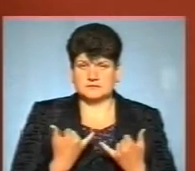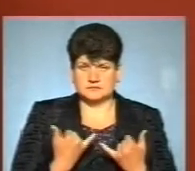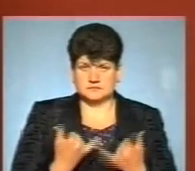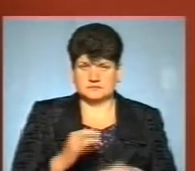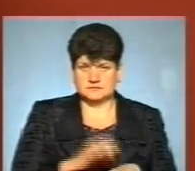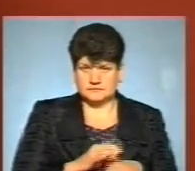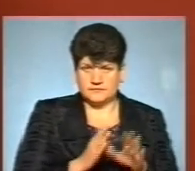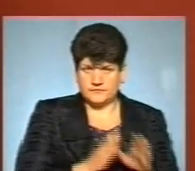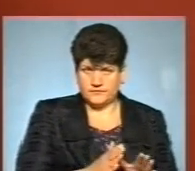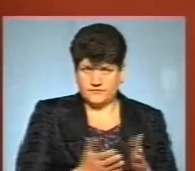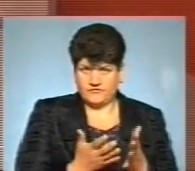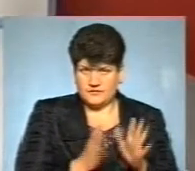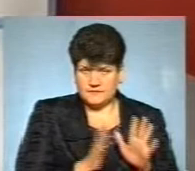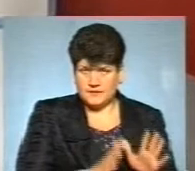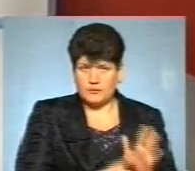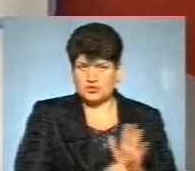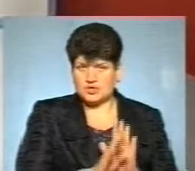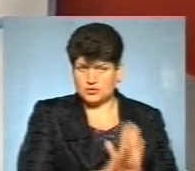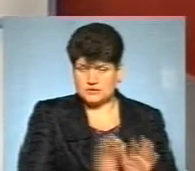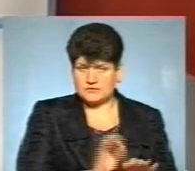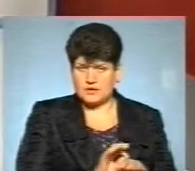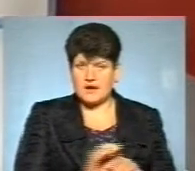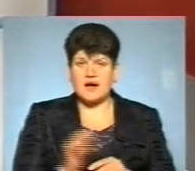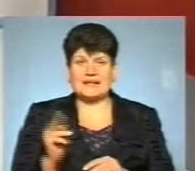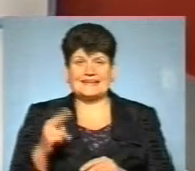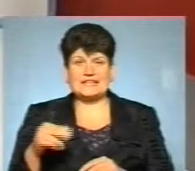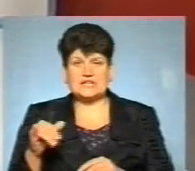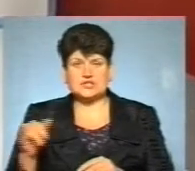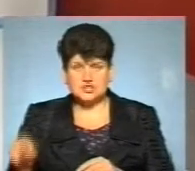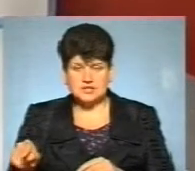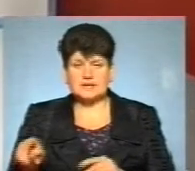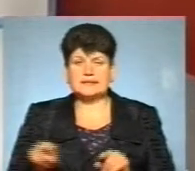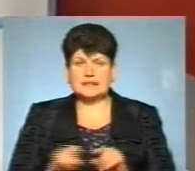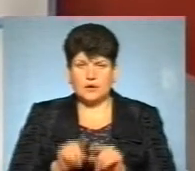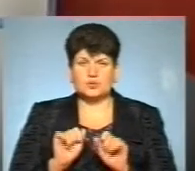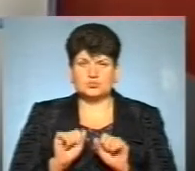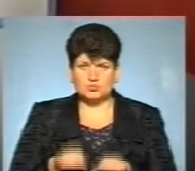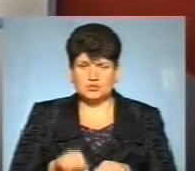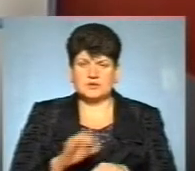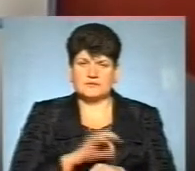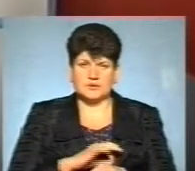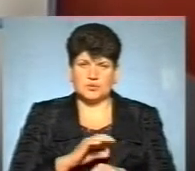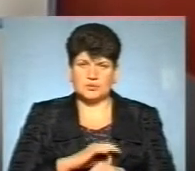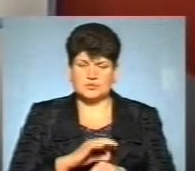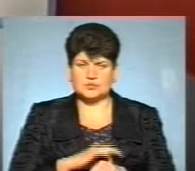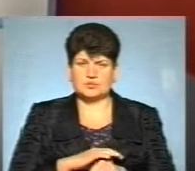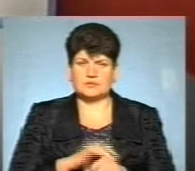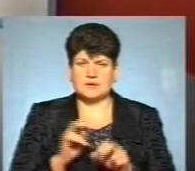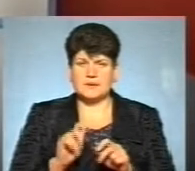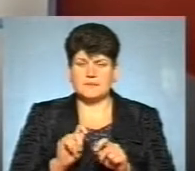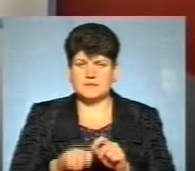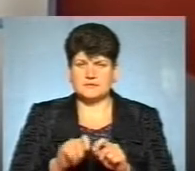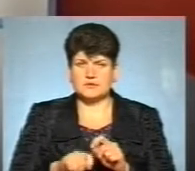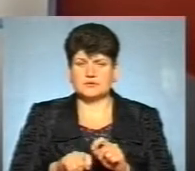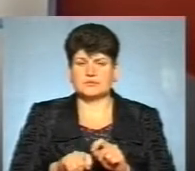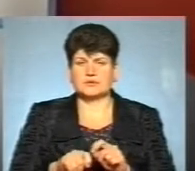і початків захворювання. Імуноглобуліни класу G, вони теж можуть використовуватися для діагностики гострих станів.